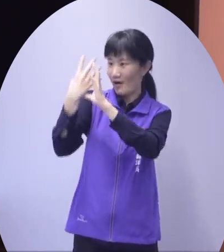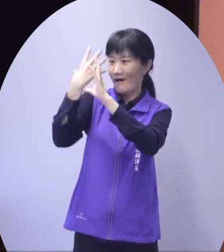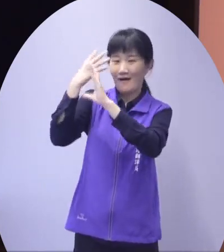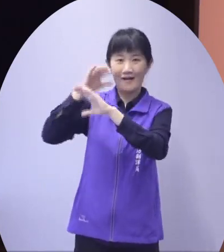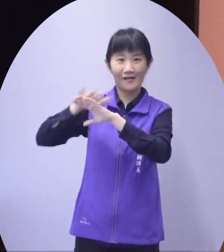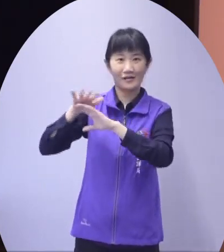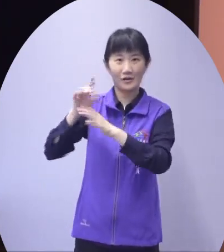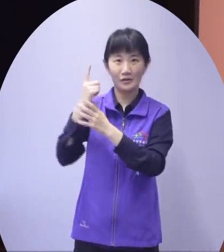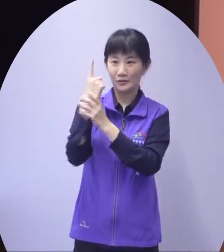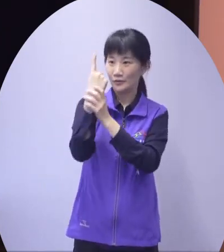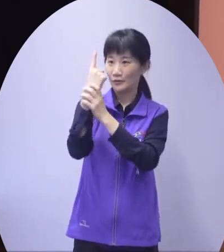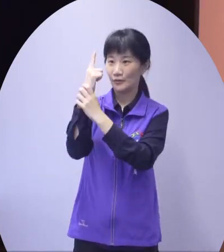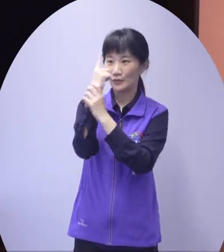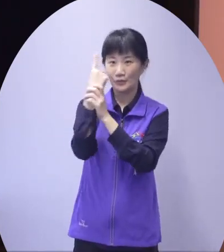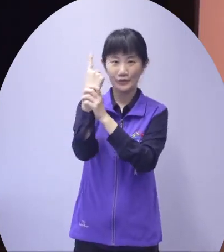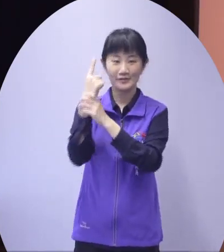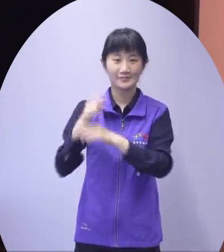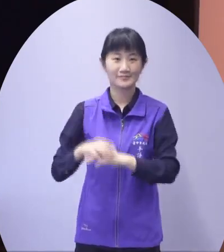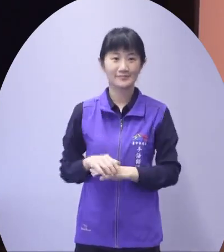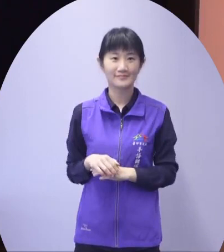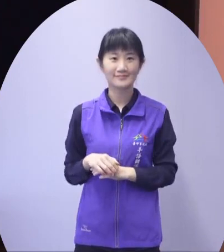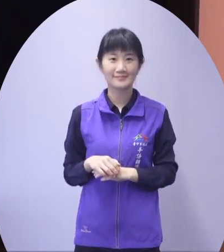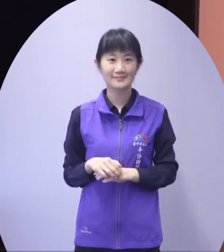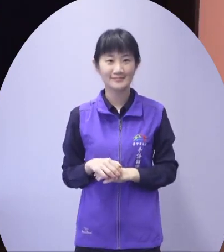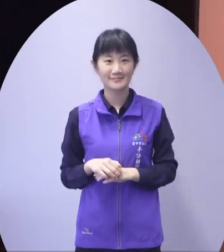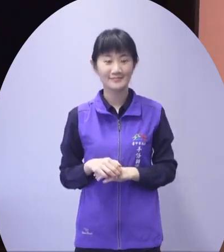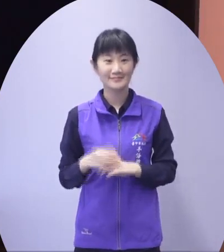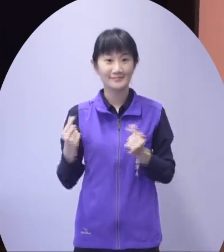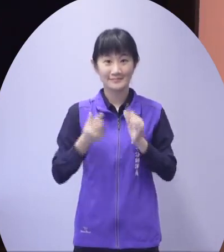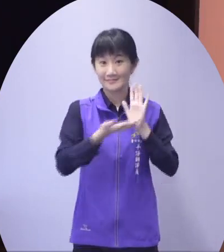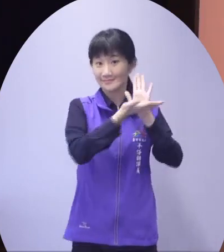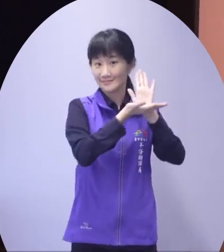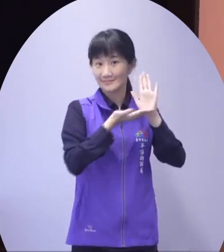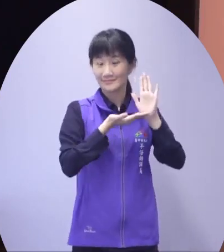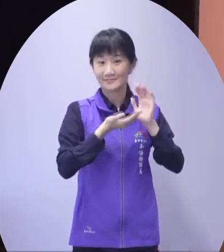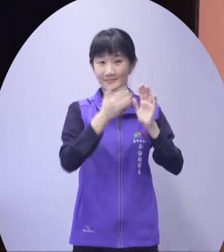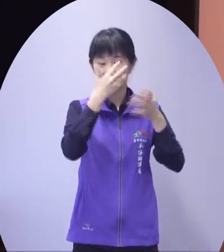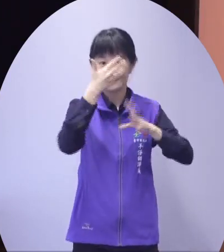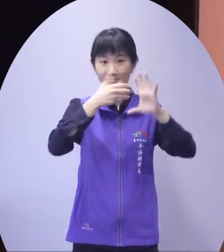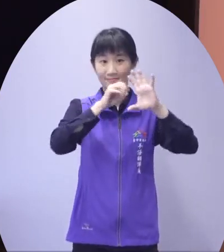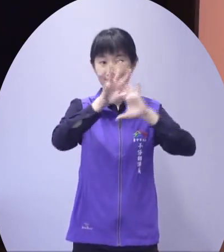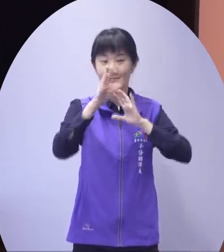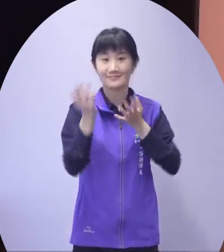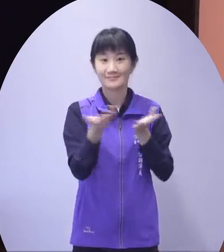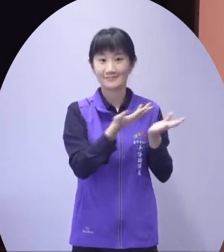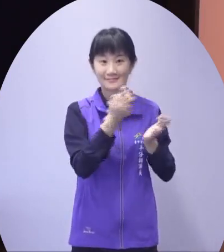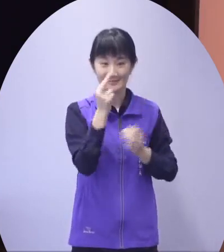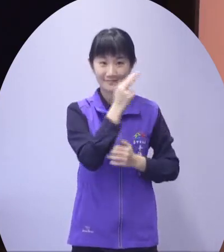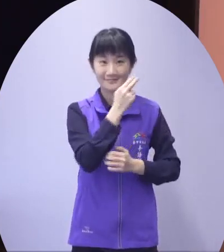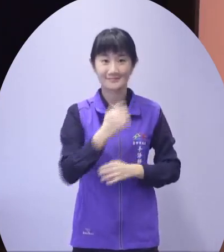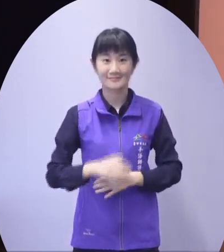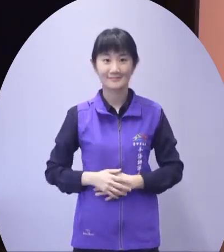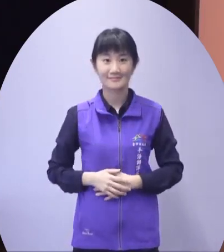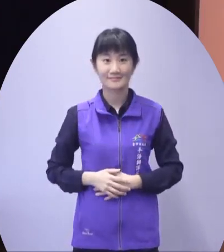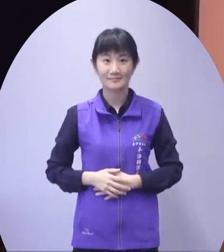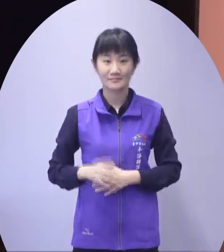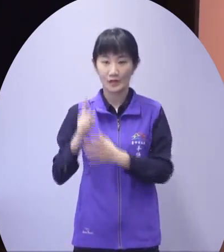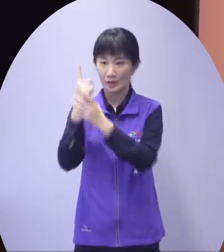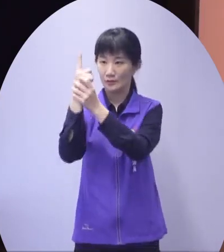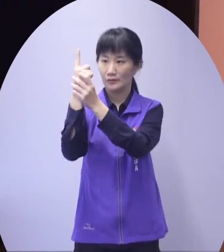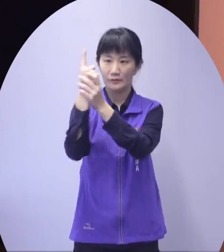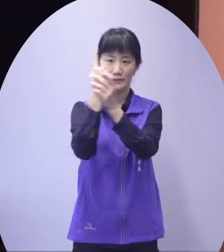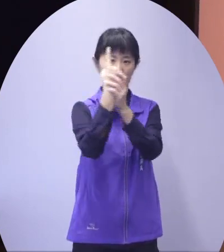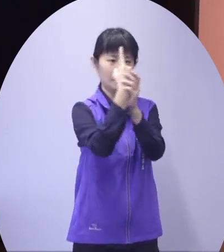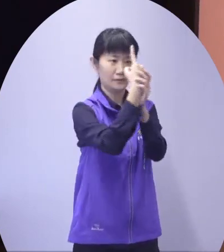是鸟瞰整个这个花坛节场景的部分。那不管往左或者是往